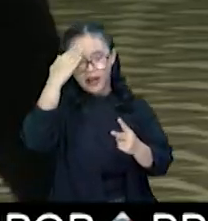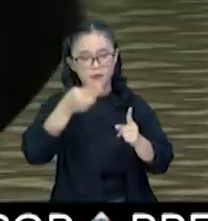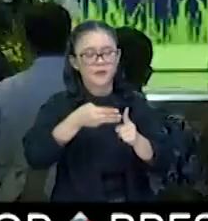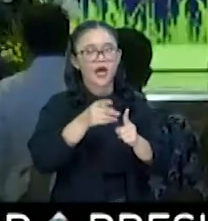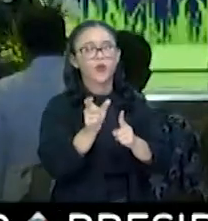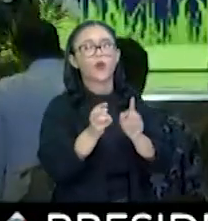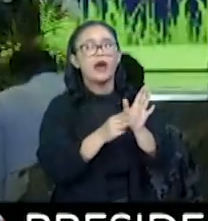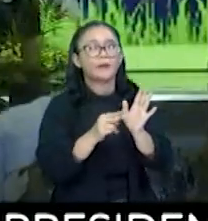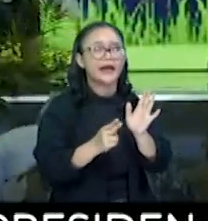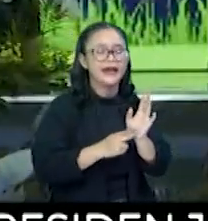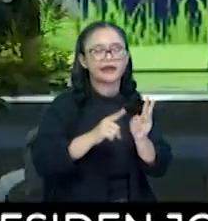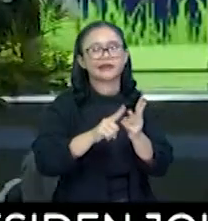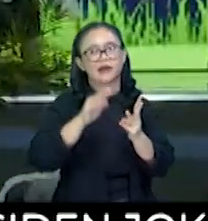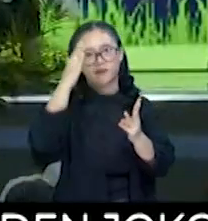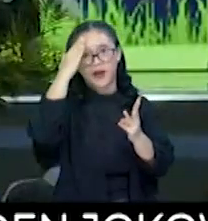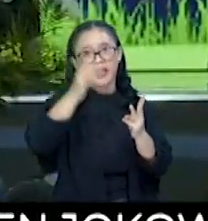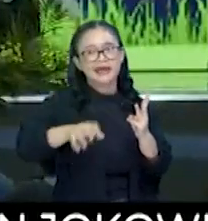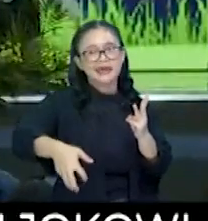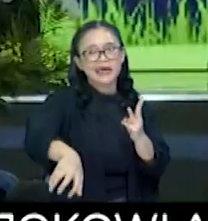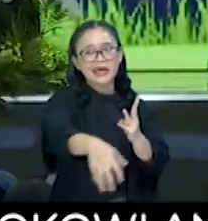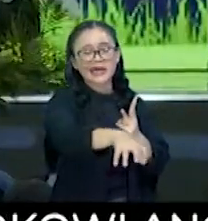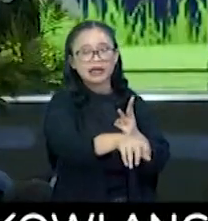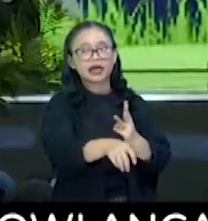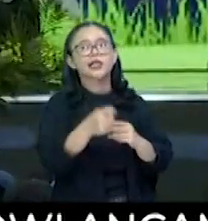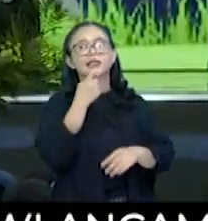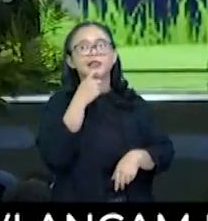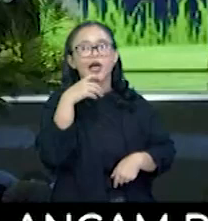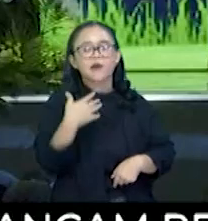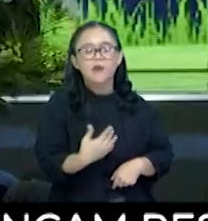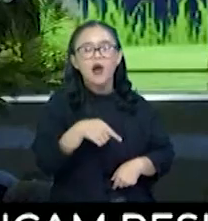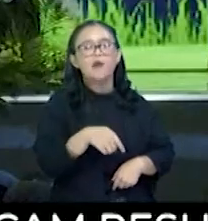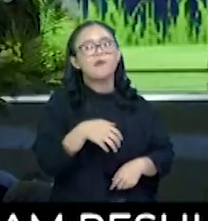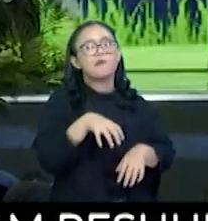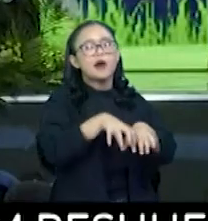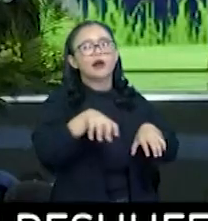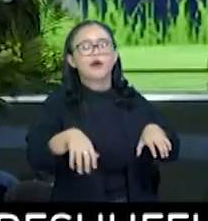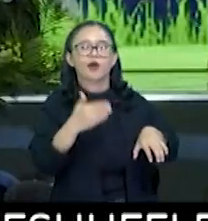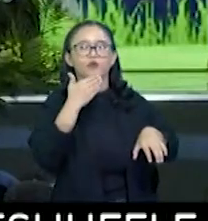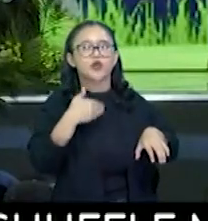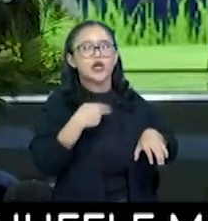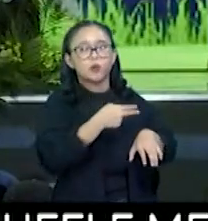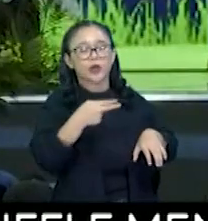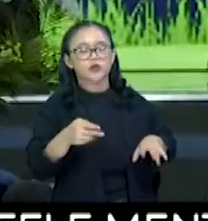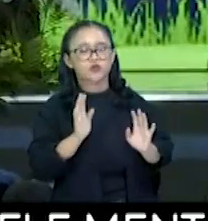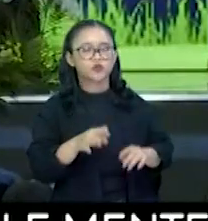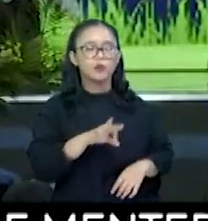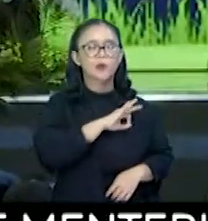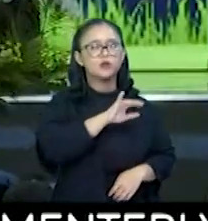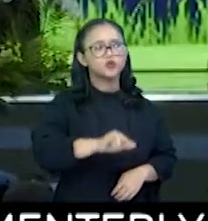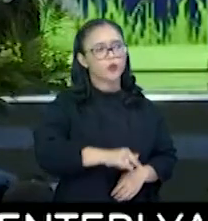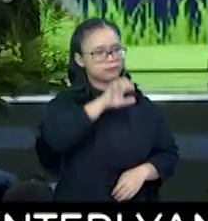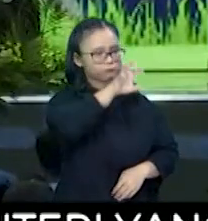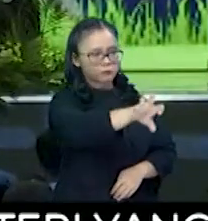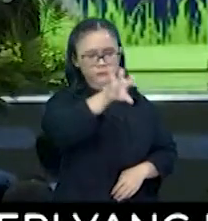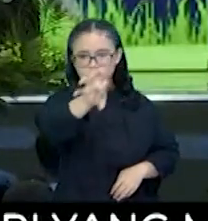saat pengarahan tentang aksi afirmasi bangga buatan Indonesia Jumat pagi Presiden Jokowi menegaskan instansi pemerintah hingga